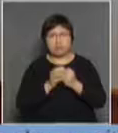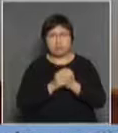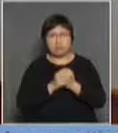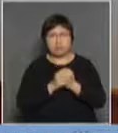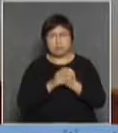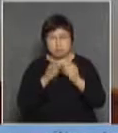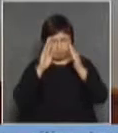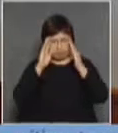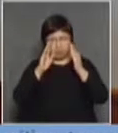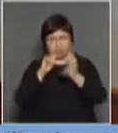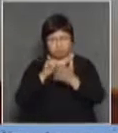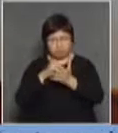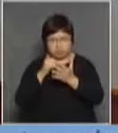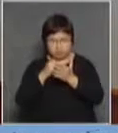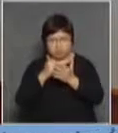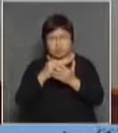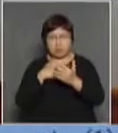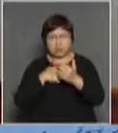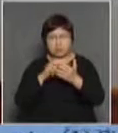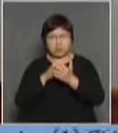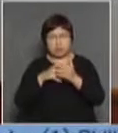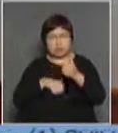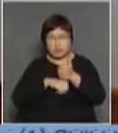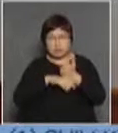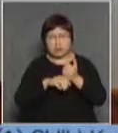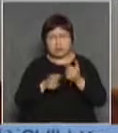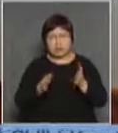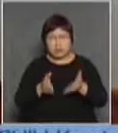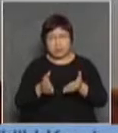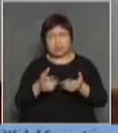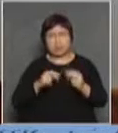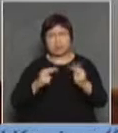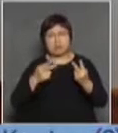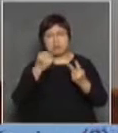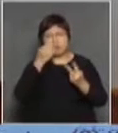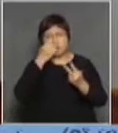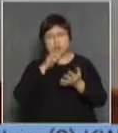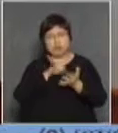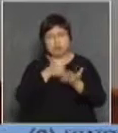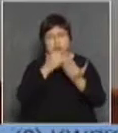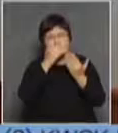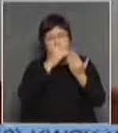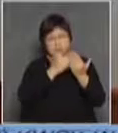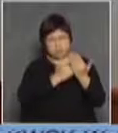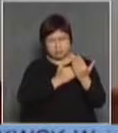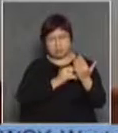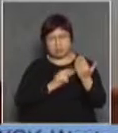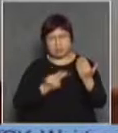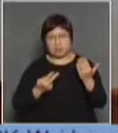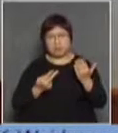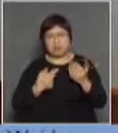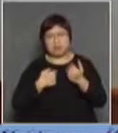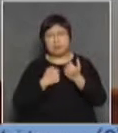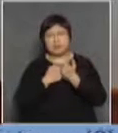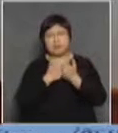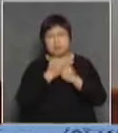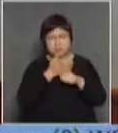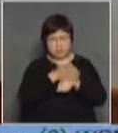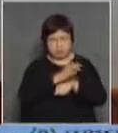視稅基狹窄的問題，改善香港的稅制結構，支持社